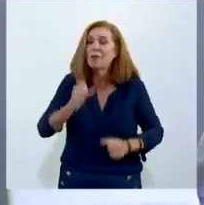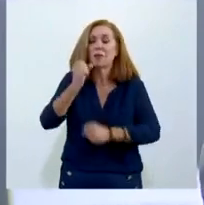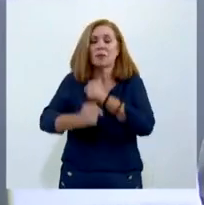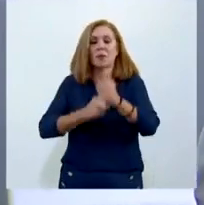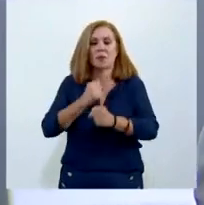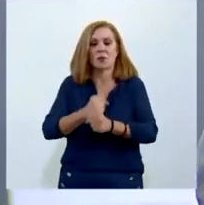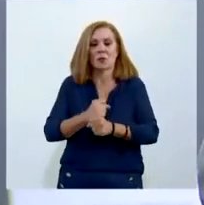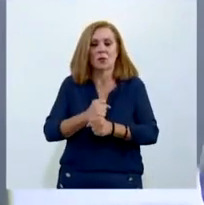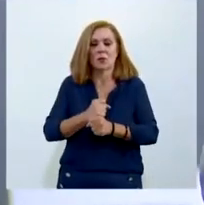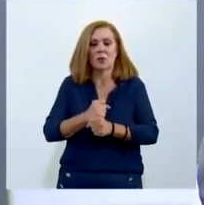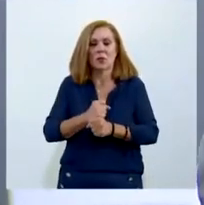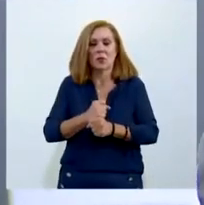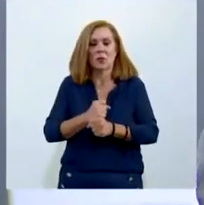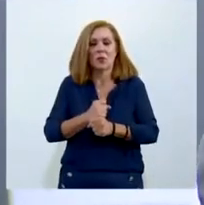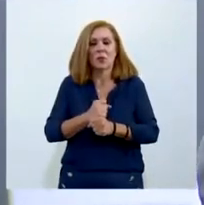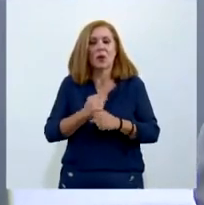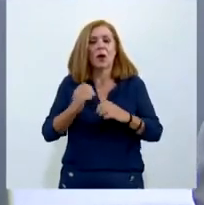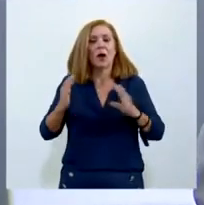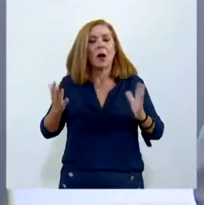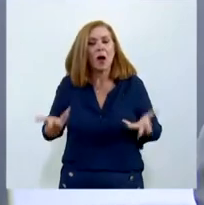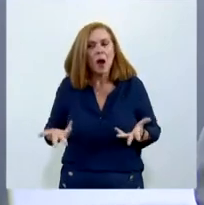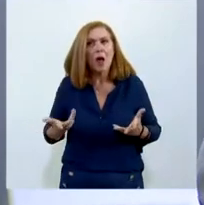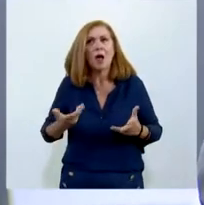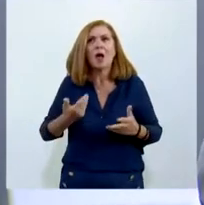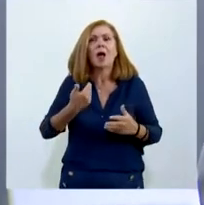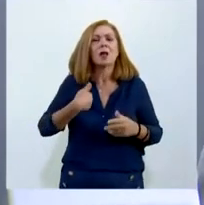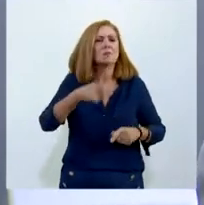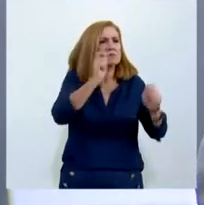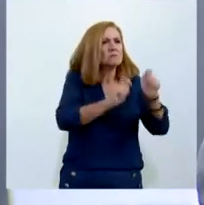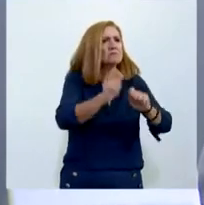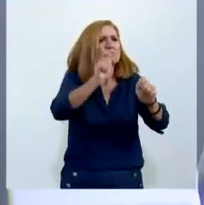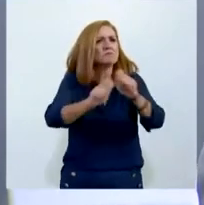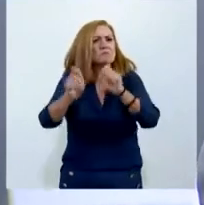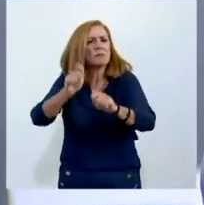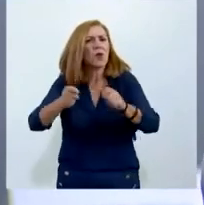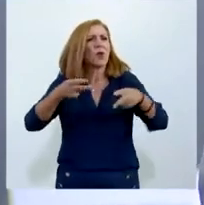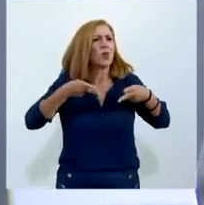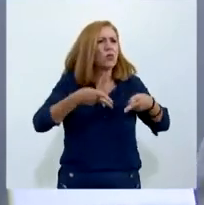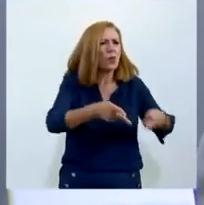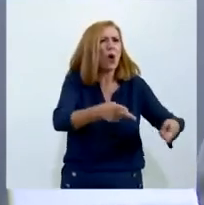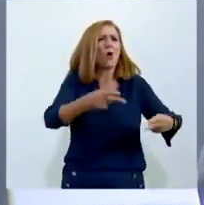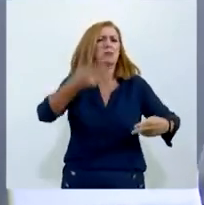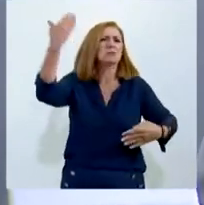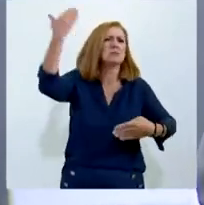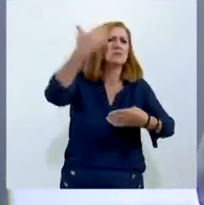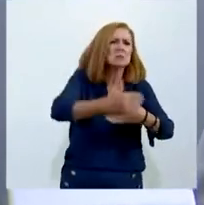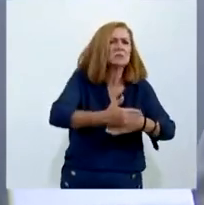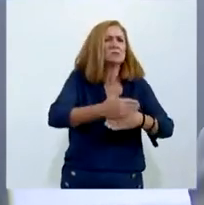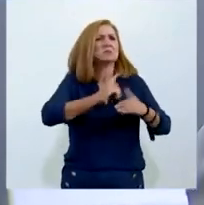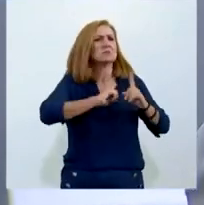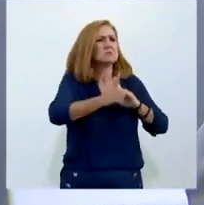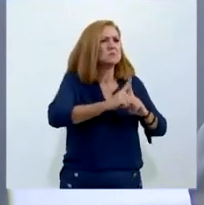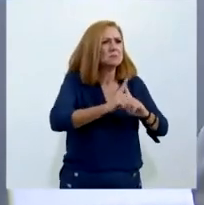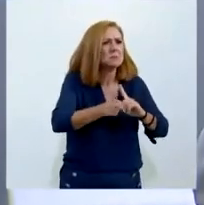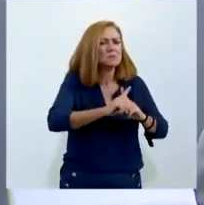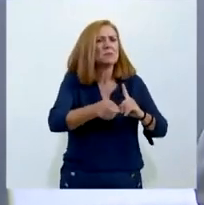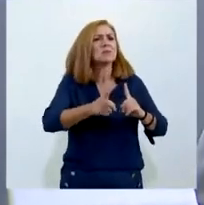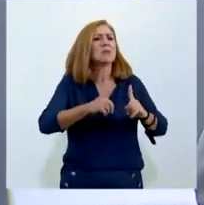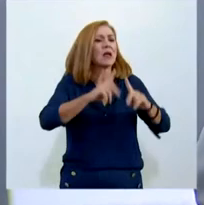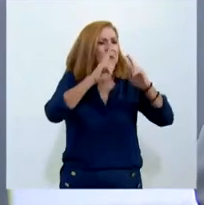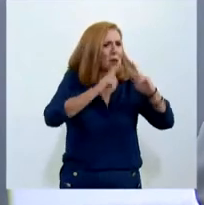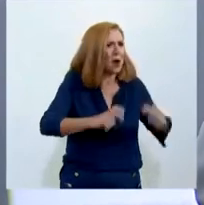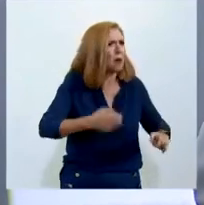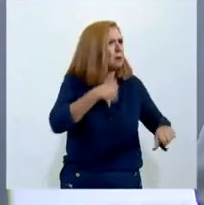Δεν αλλάξαμε, ωστόσο, τον υπόλοιπο σχεδιασμό έργων, δηλαδή δρόμους, φράγματα, μεταφορές, ούτε και τις μελέτες,